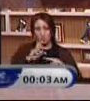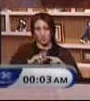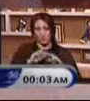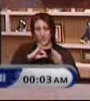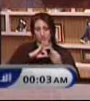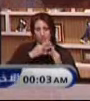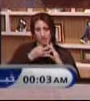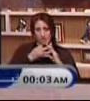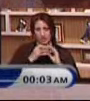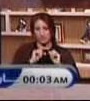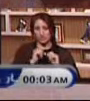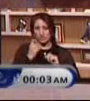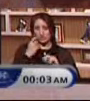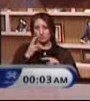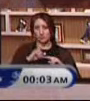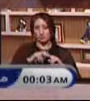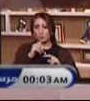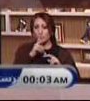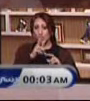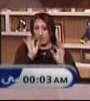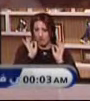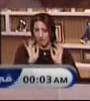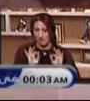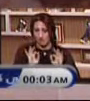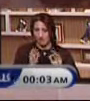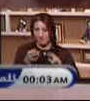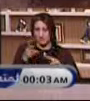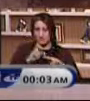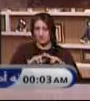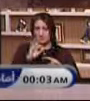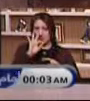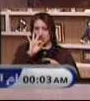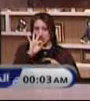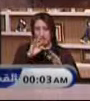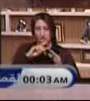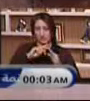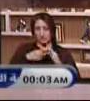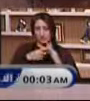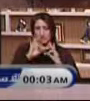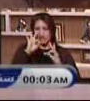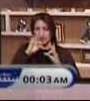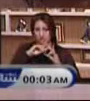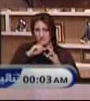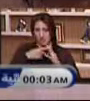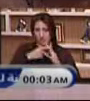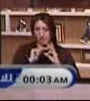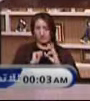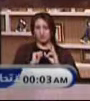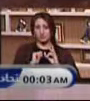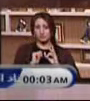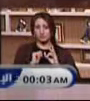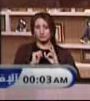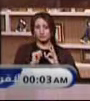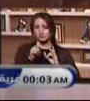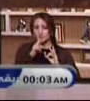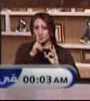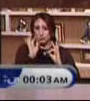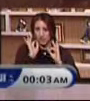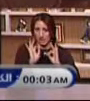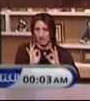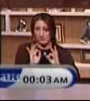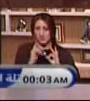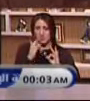الفتى وجدك لم احفد متى قام عودي. والله عندي ثلاث امور، لولا الثلاثة دول انا